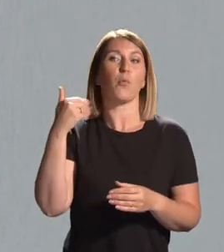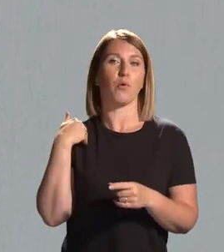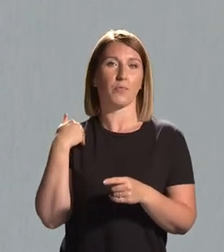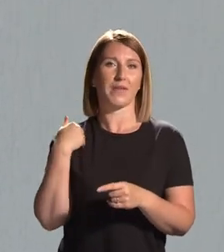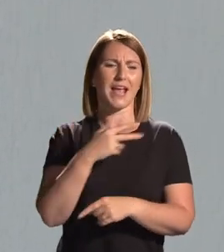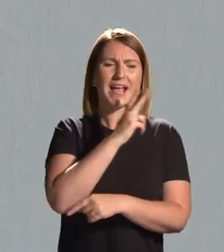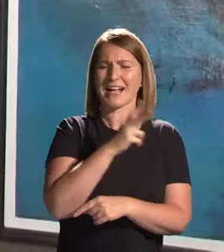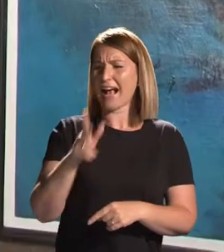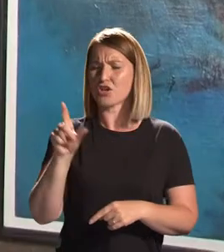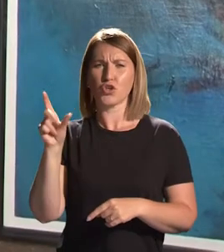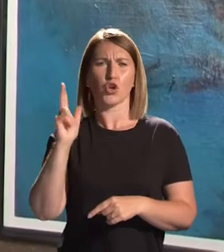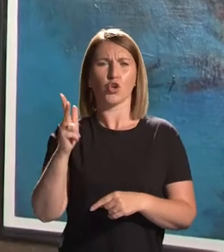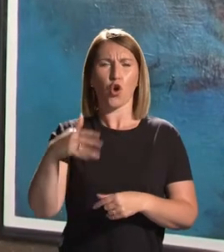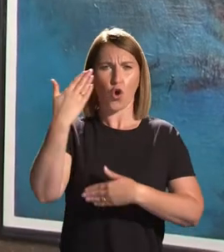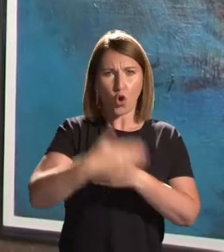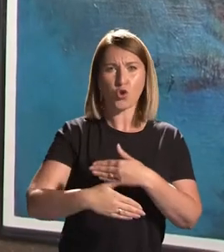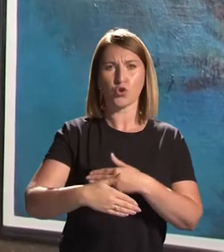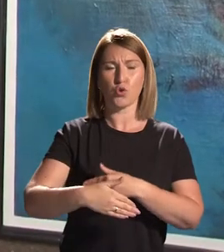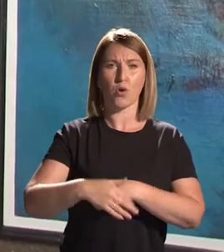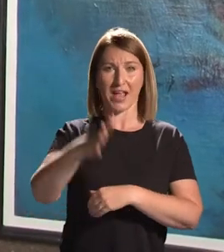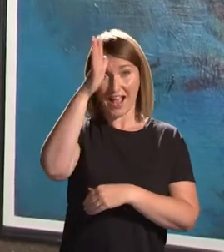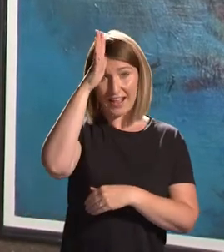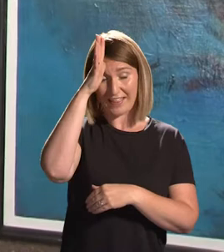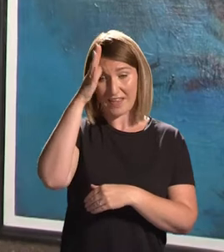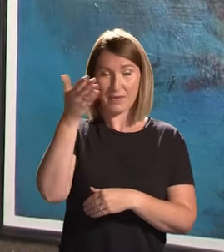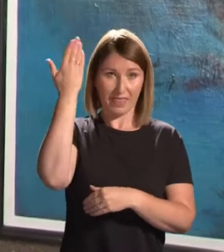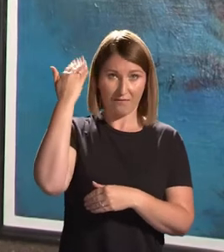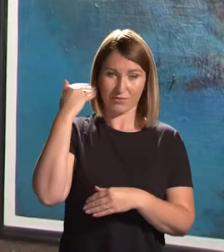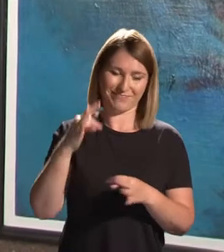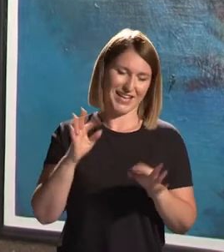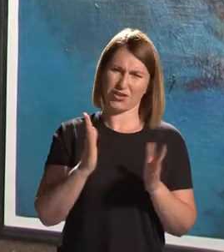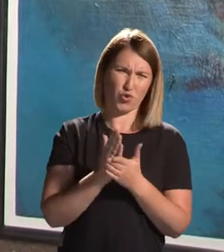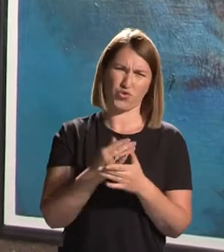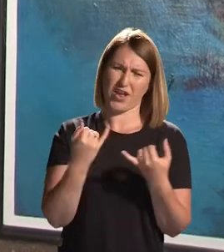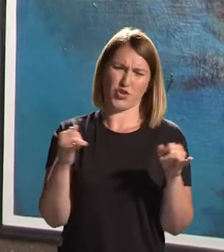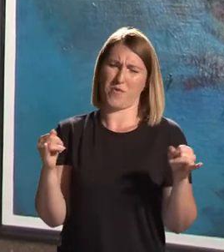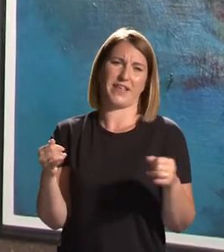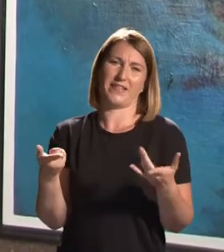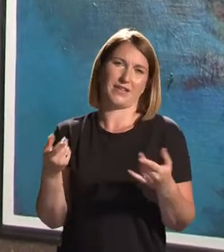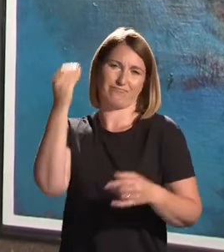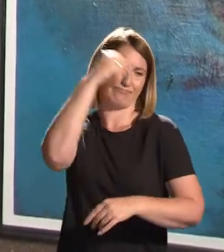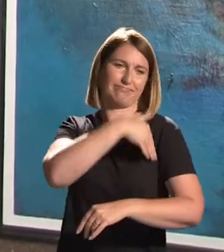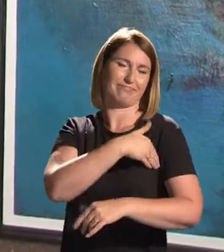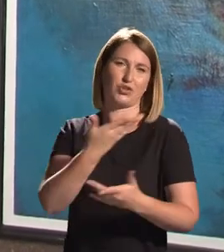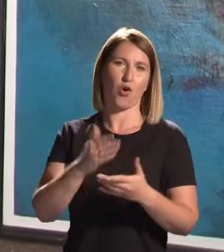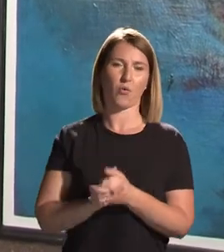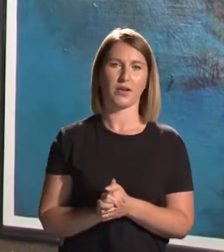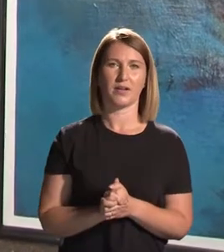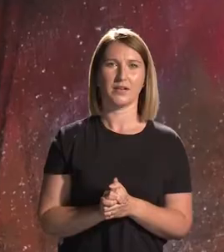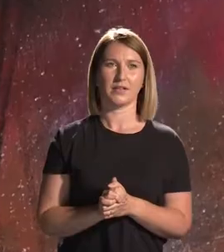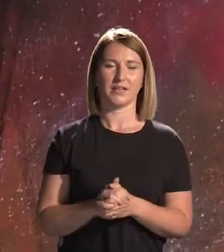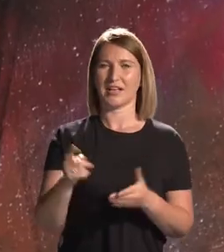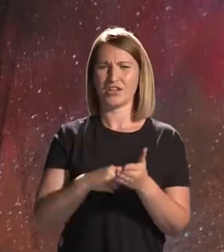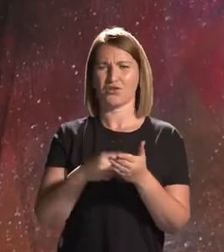akademię przedtem, ileś lat temu, nie teraz, teraz są zupełnie inne szkoły już, że właśnie nie wiadomo, o co chodzi w końcu na tych kierunkach wszystkich,